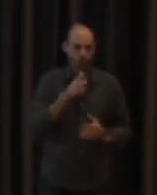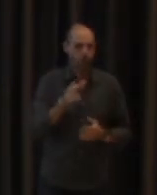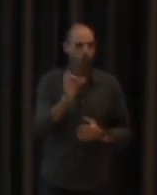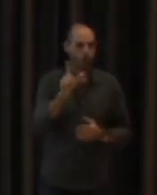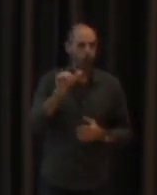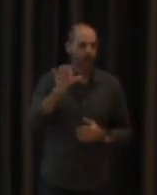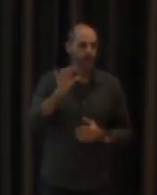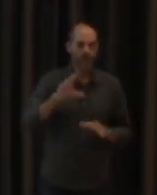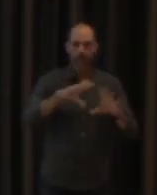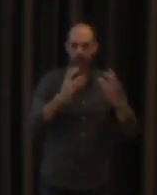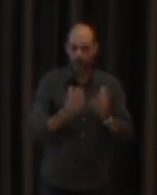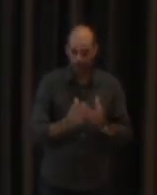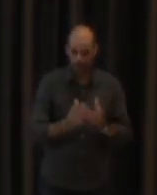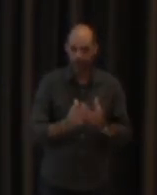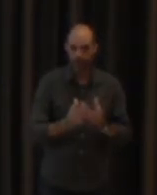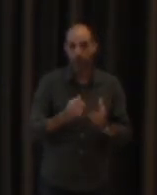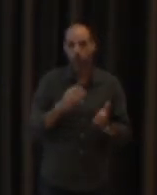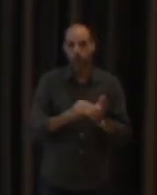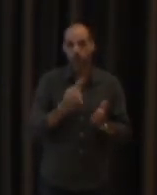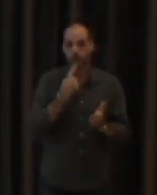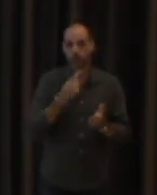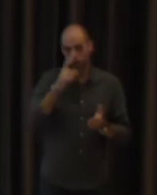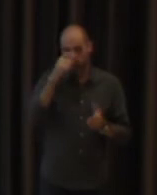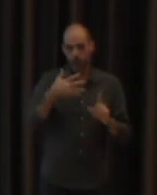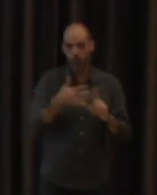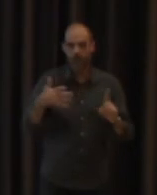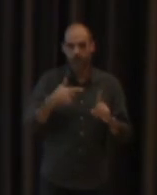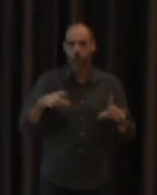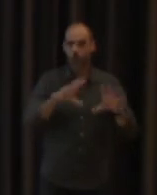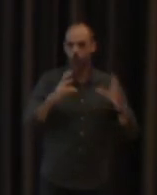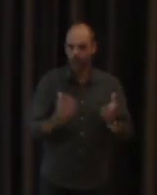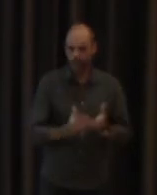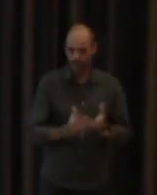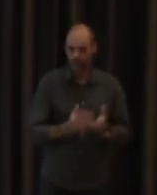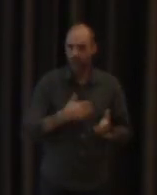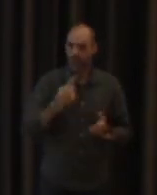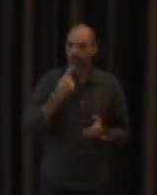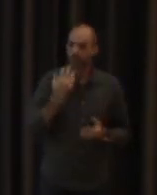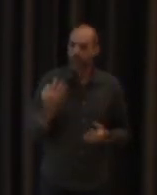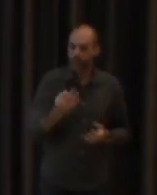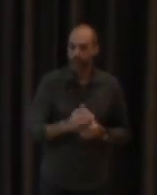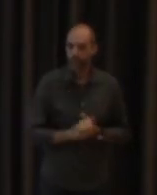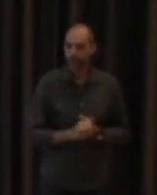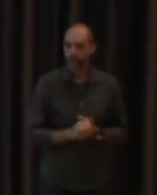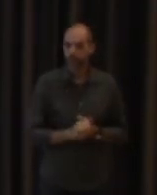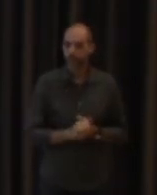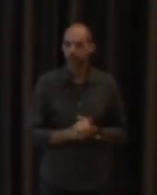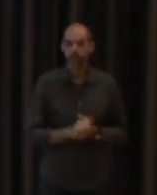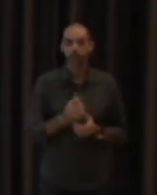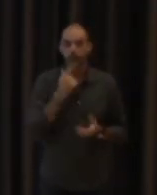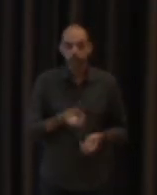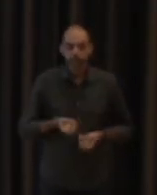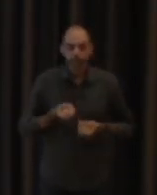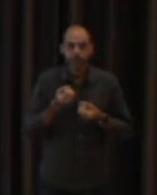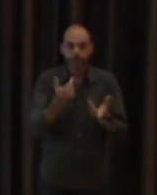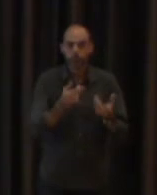holísticament. Per això també se'ls diu a vegades predicats holístics. I què vol dir això d'holístic? Doncs que prediquen